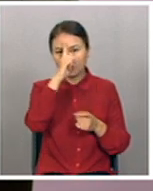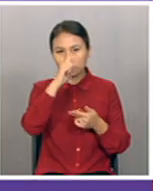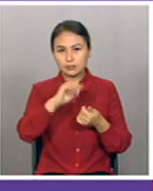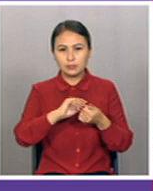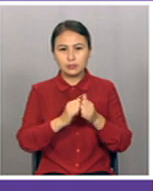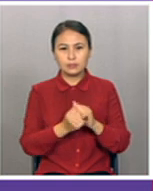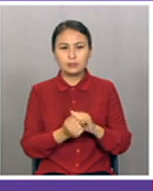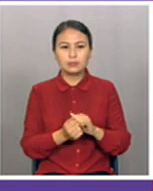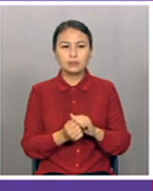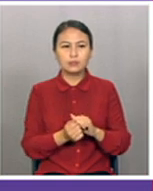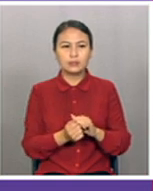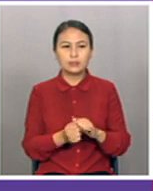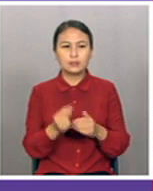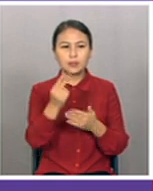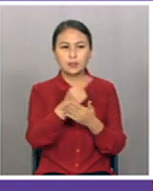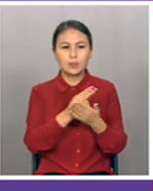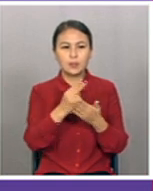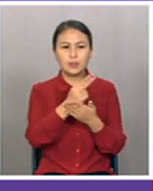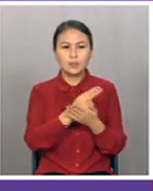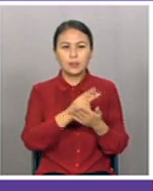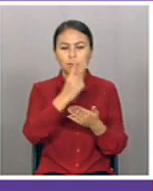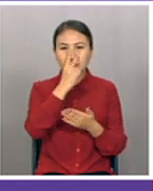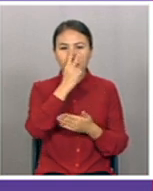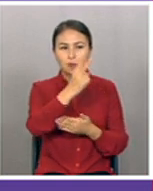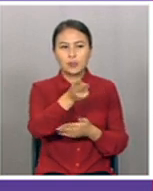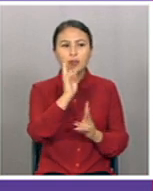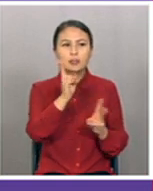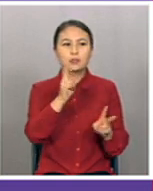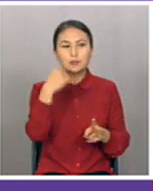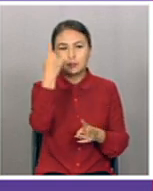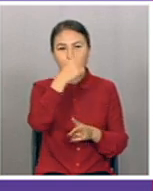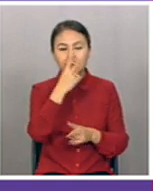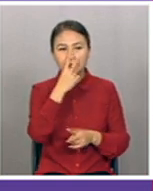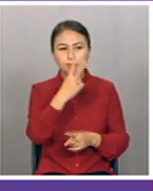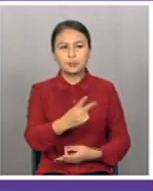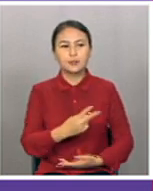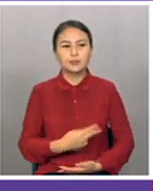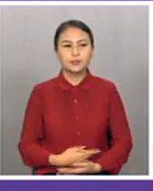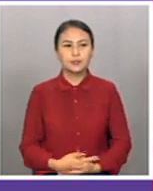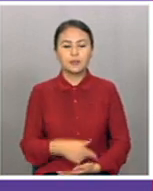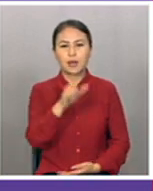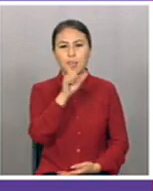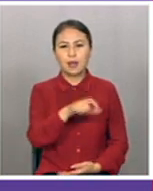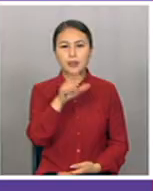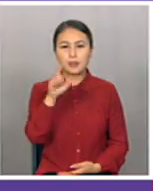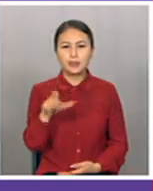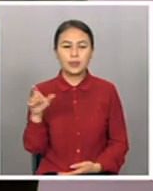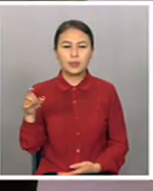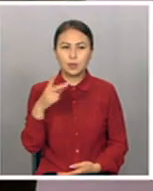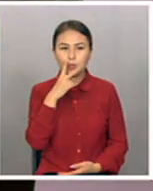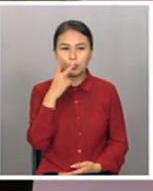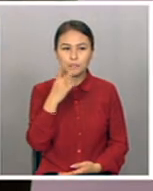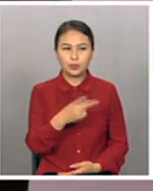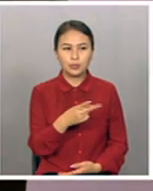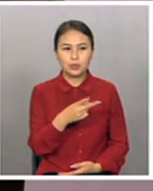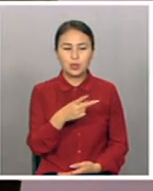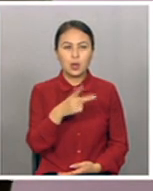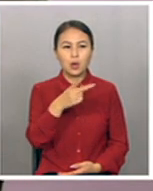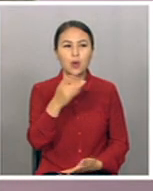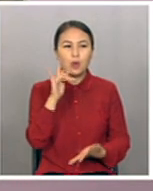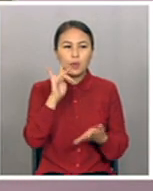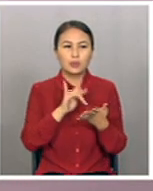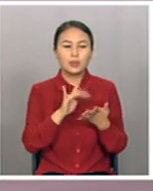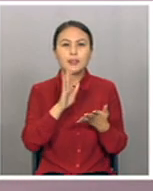алыңдар. Суретке қараймыз. Кімдерді көріп тұрмыз? Адамдарды көріп тұрмыз. Ортадағы